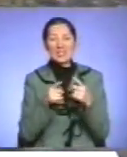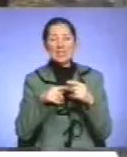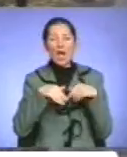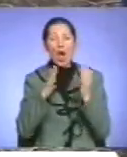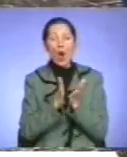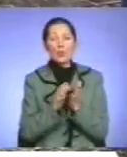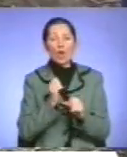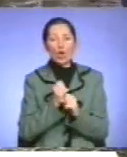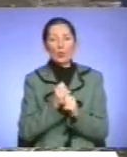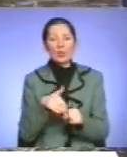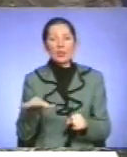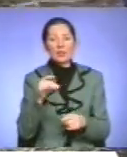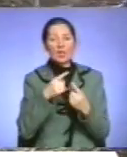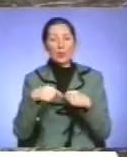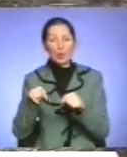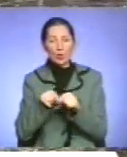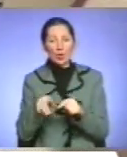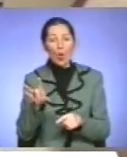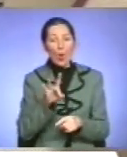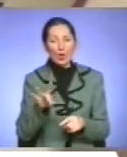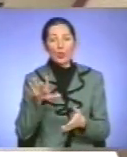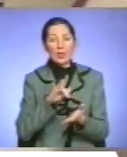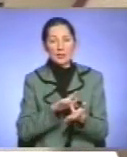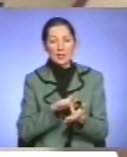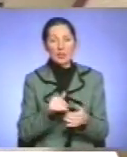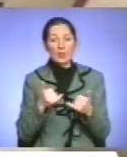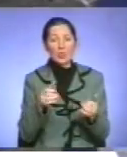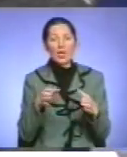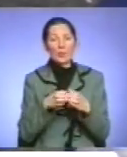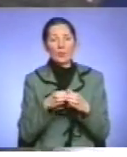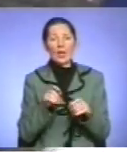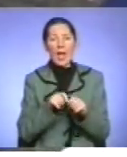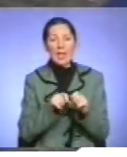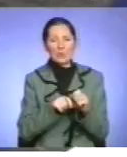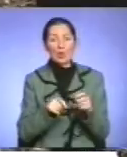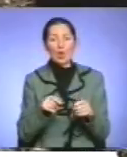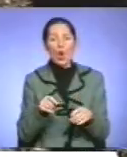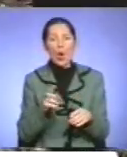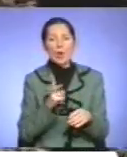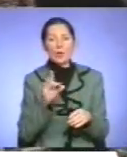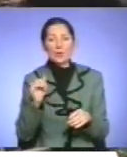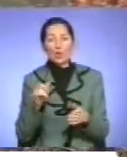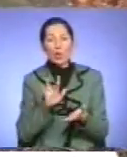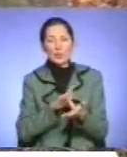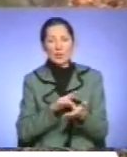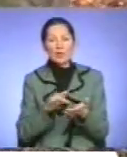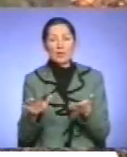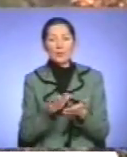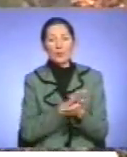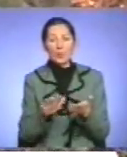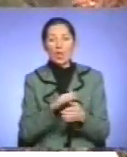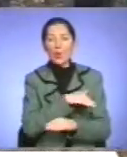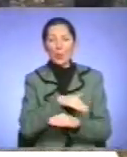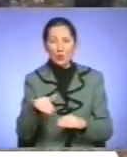та обласному центрі. Для прикладу, співробітки науково-дослідного експертно-криміналістичного центру упорядковували подвір'я, білили кущі та дерева, чистили